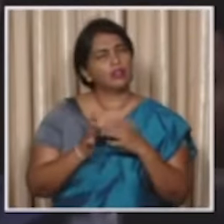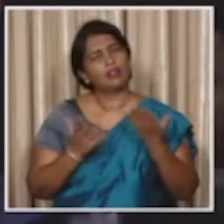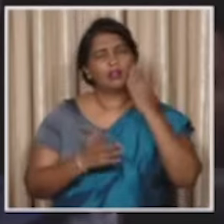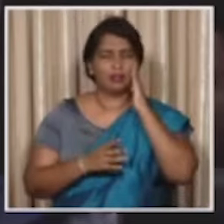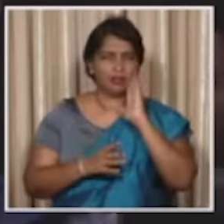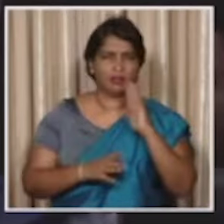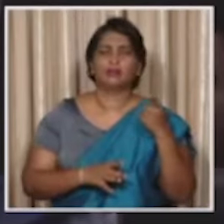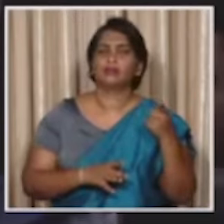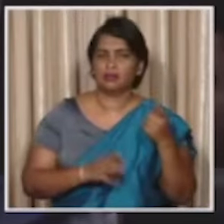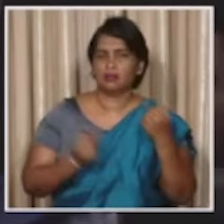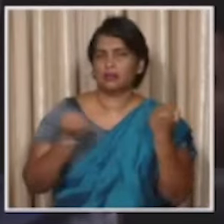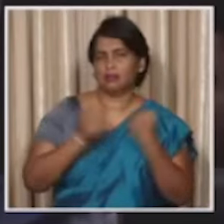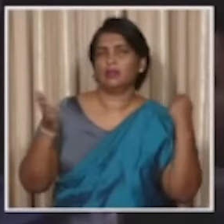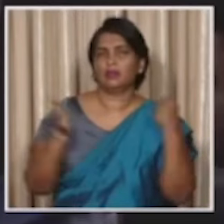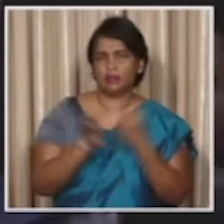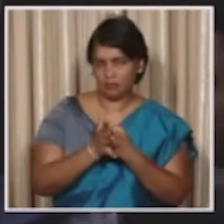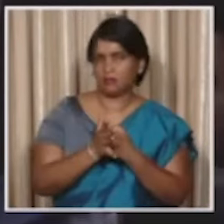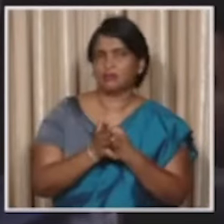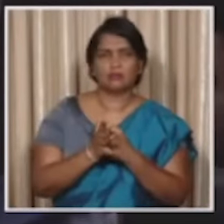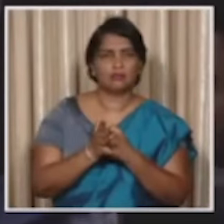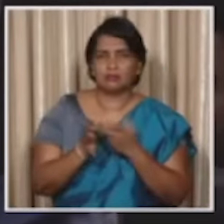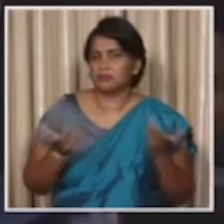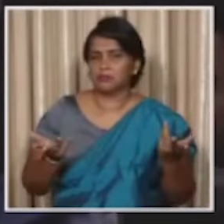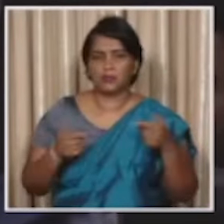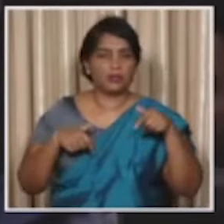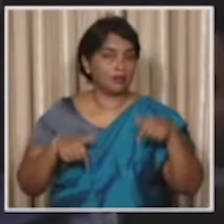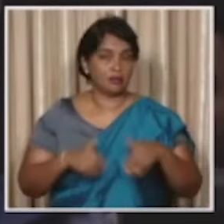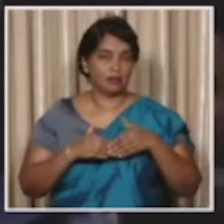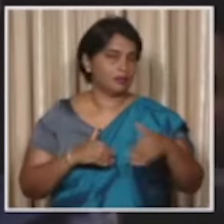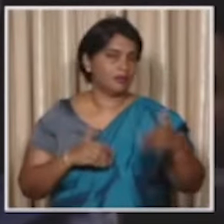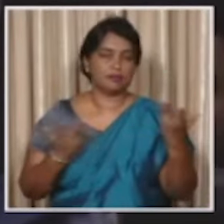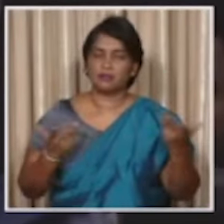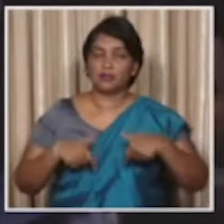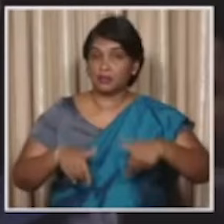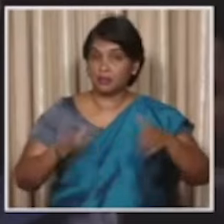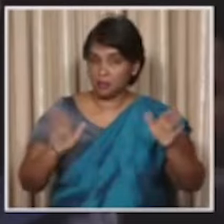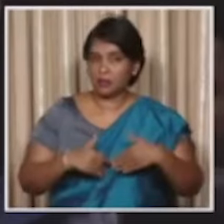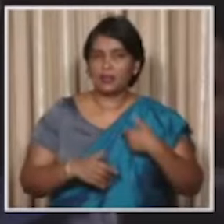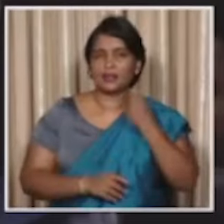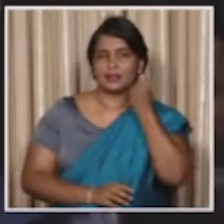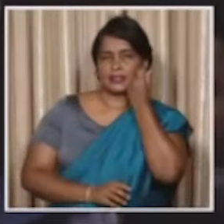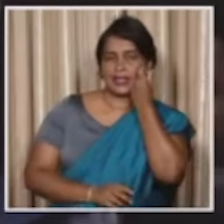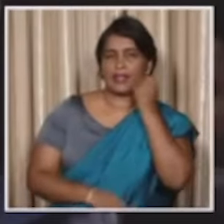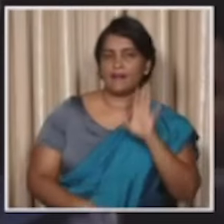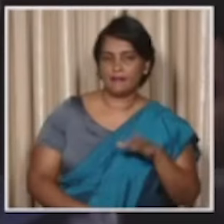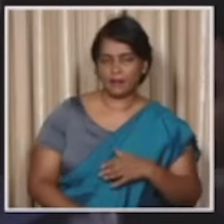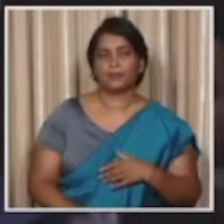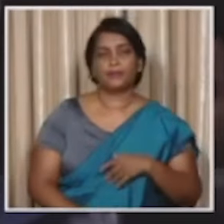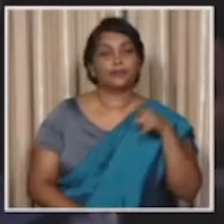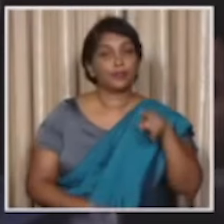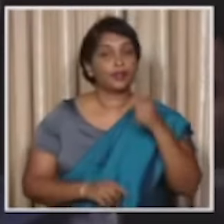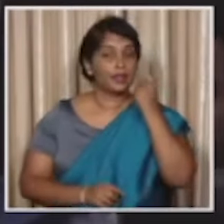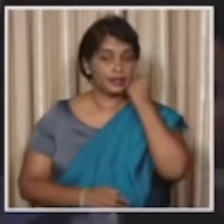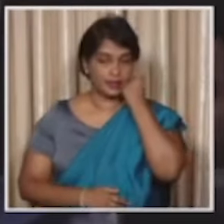සාමාන්‍යයෙන් අනතුරකින් පත්වෙච්ච මිනිමැරුමක්ද කියන එක ගැන තාමත් සැකයක් තියෙනවා. ඒ